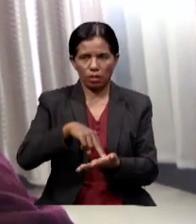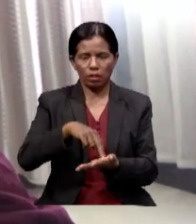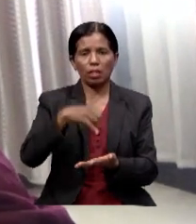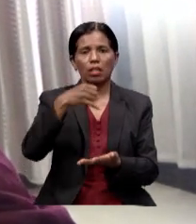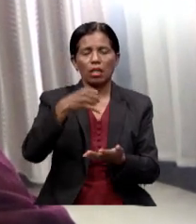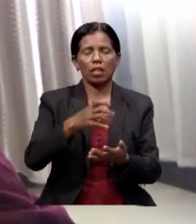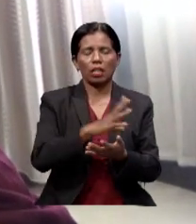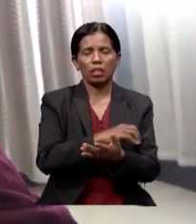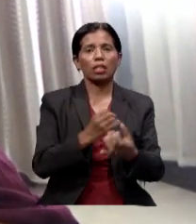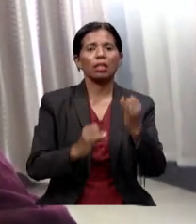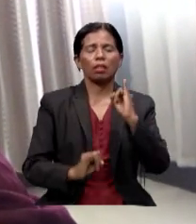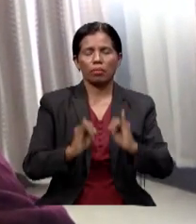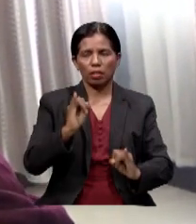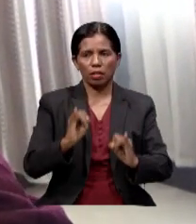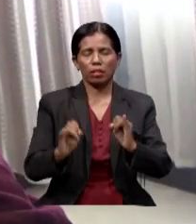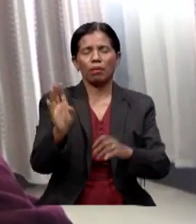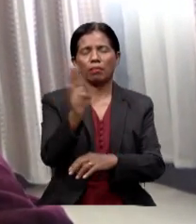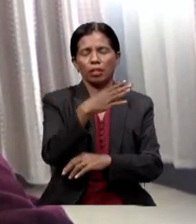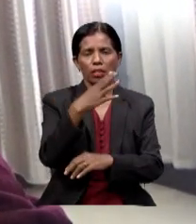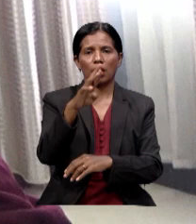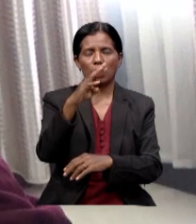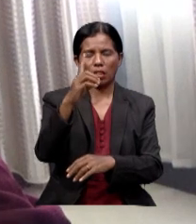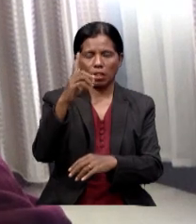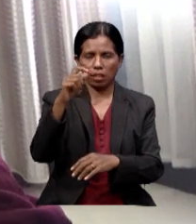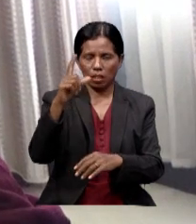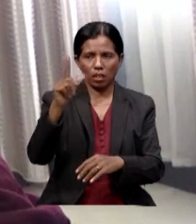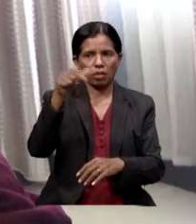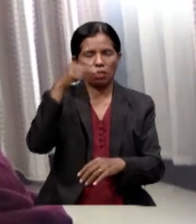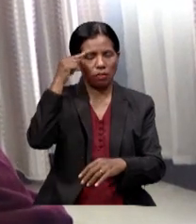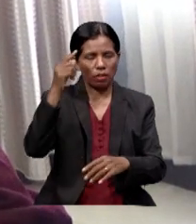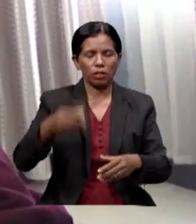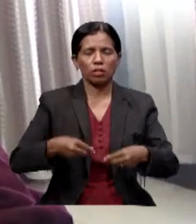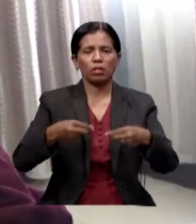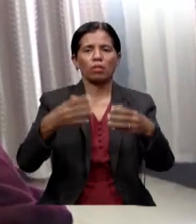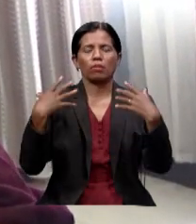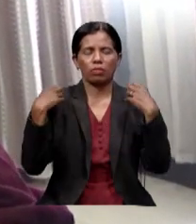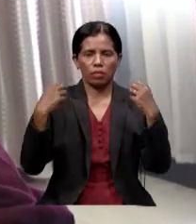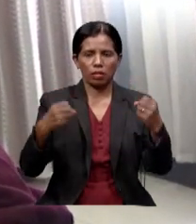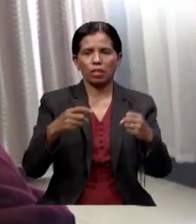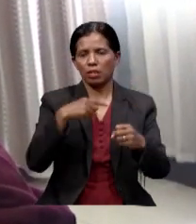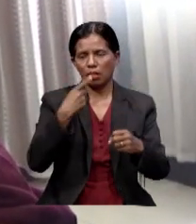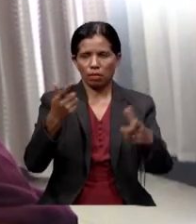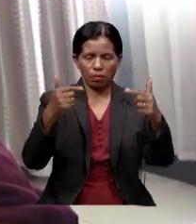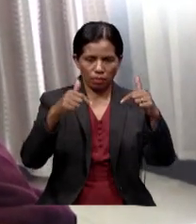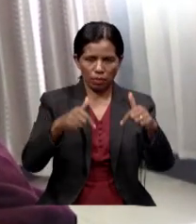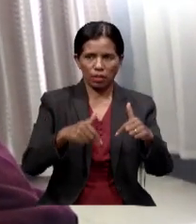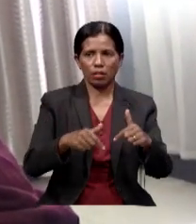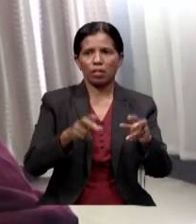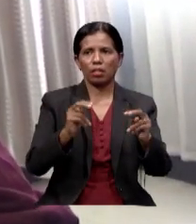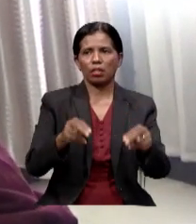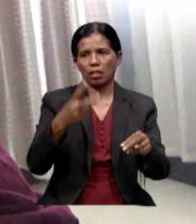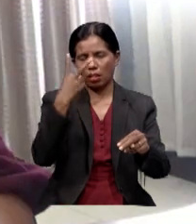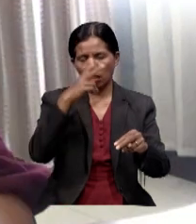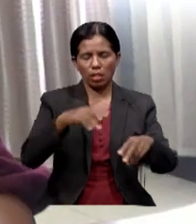independente. Bandeira erleterne se hamrikela, governo se forza lane. Se makmaire, tenke haremos